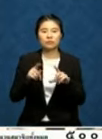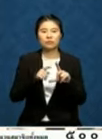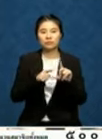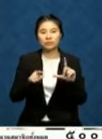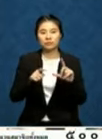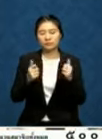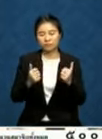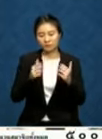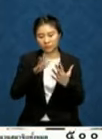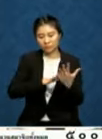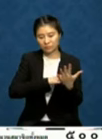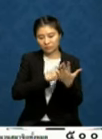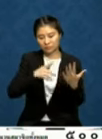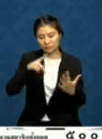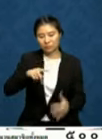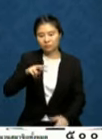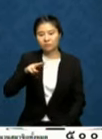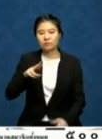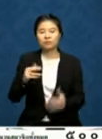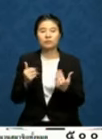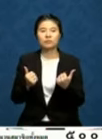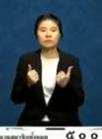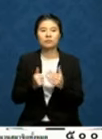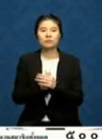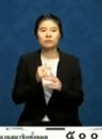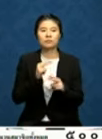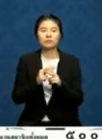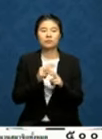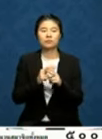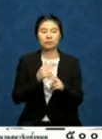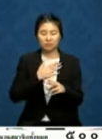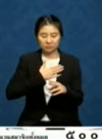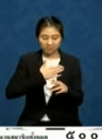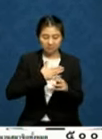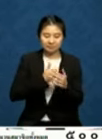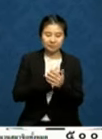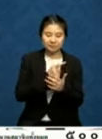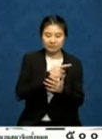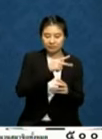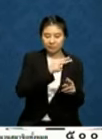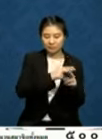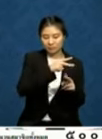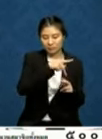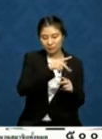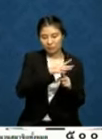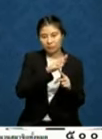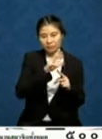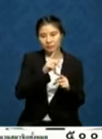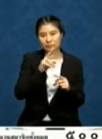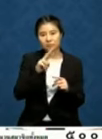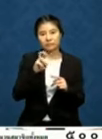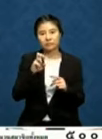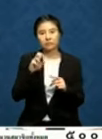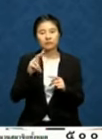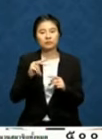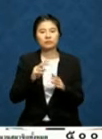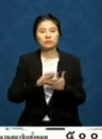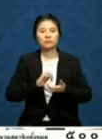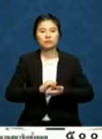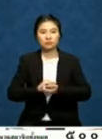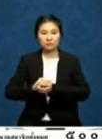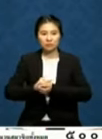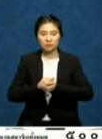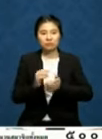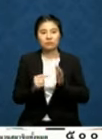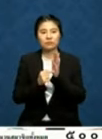เนื่องจากว่าในร่างฉบับดังกล่าวนั้นเนี่ยเป็นผมและคุณพัสดินรามวงศ์เพื่อนสมาชิกจากพรรคก้าวไกลท่านหนึ่งเป็นผู้ร่วมดำเนินการครับผมจะขออนุ